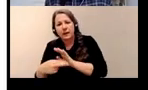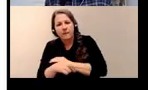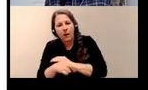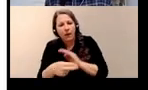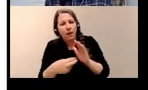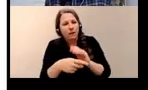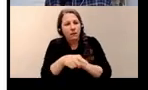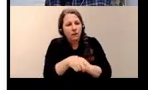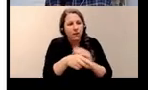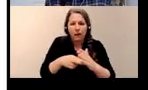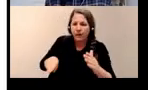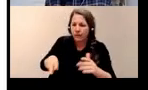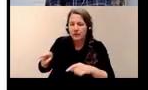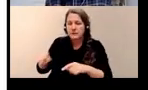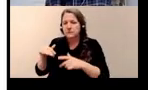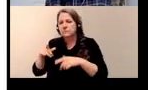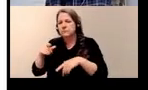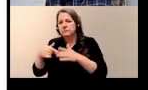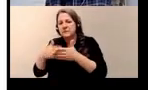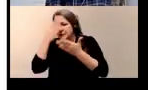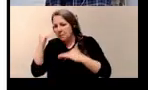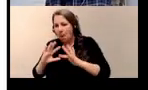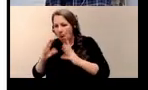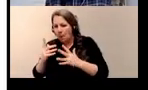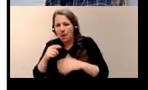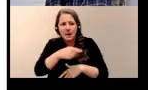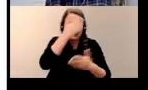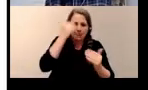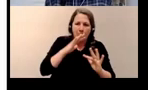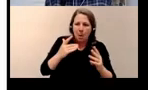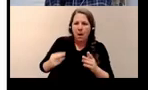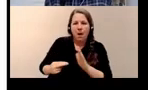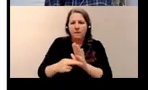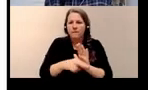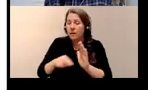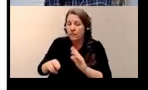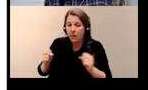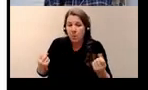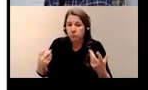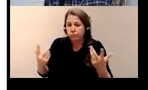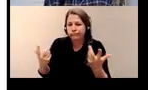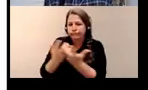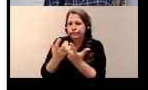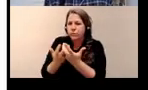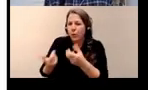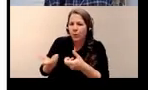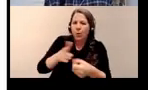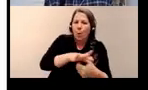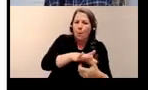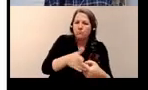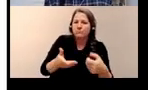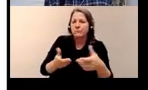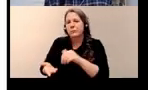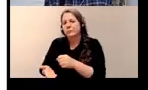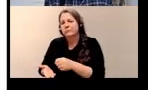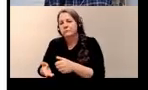opérations qu'ils ou elles ne savent pas faire dans un hackerspace, ou parfois quand il y a un besoin ou une nécessité précise, une boutique peut